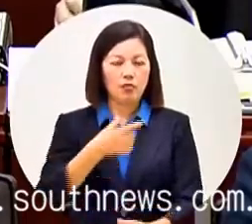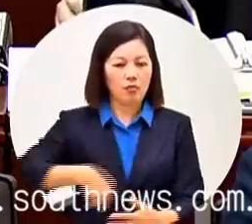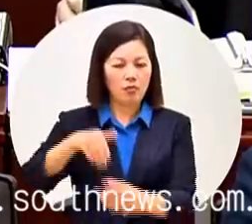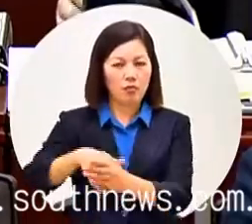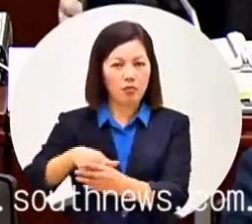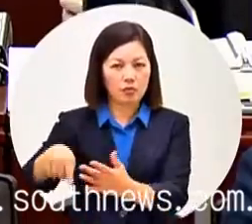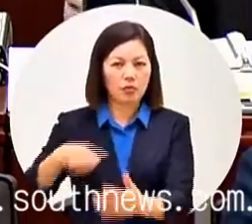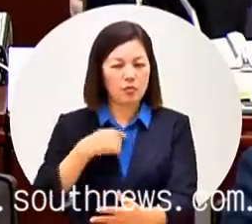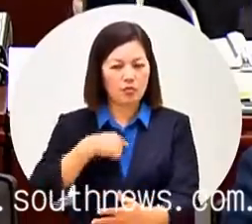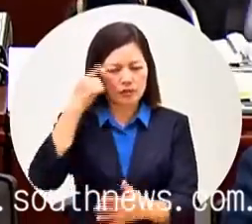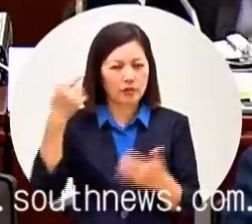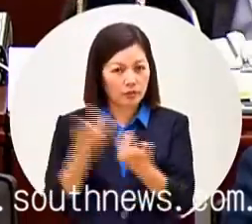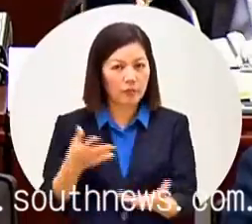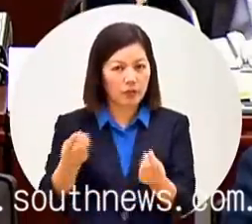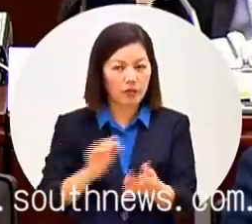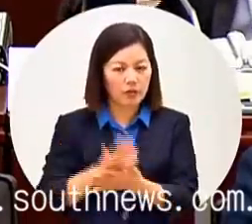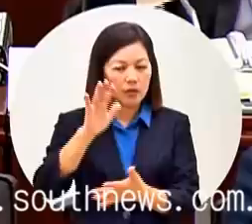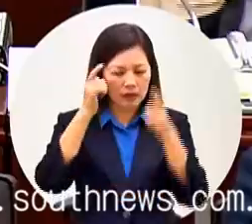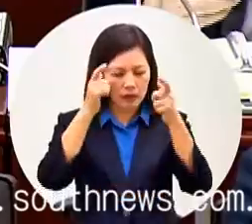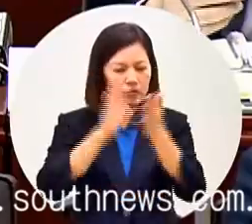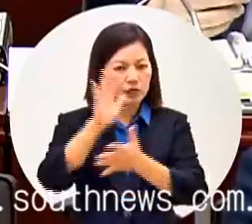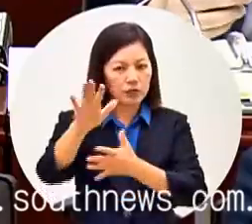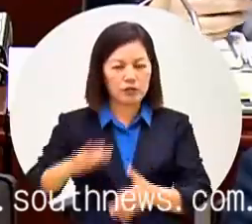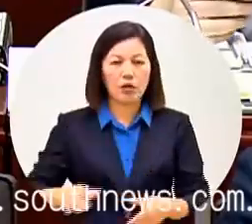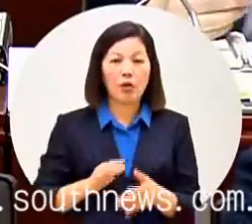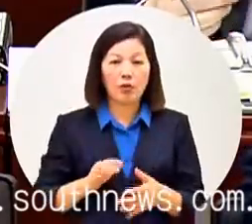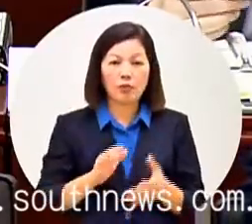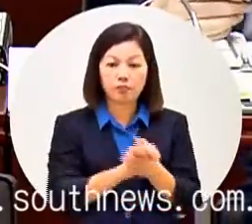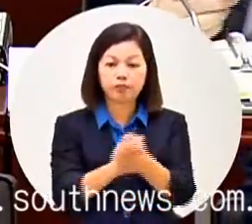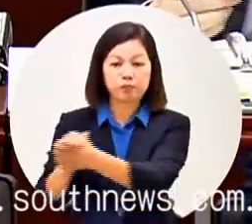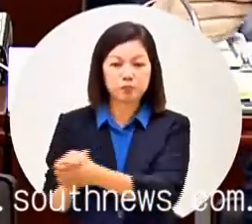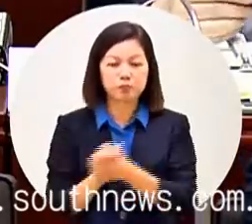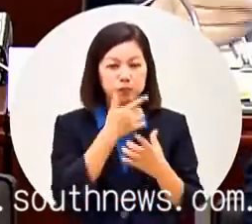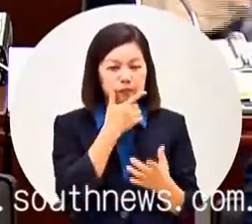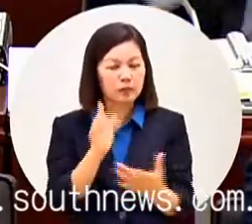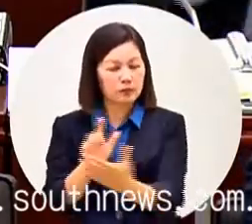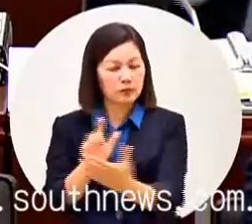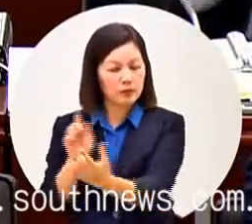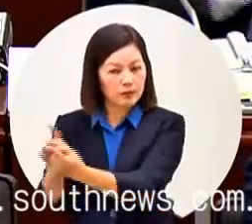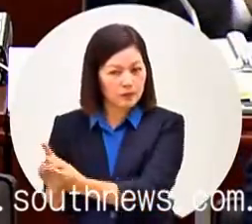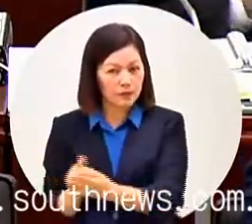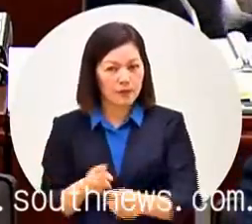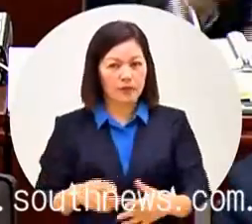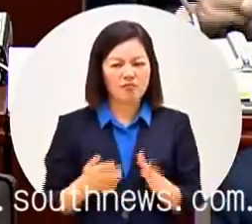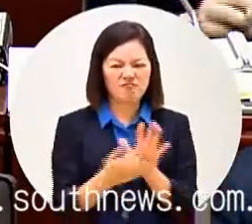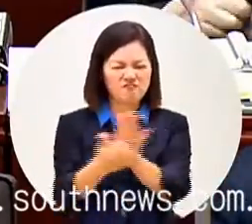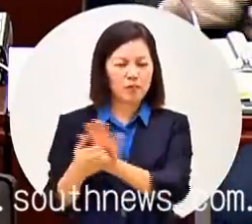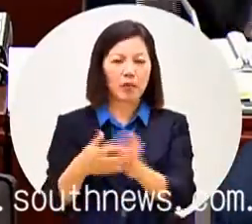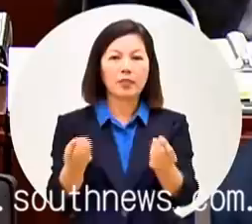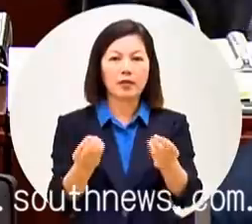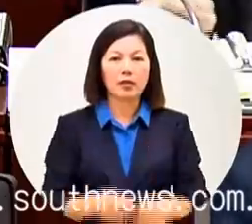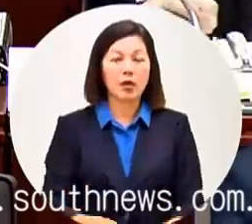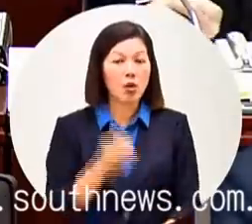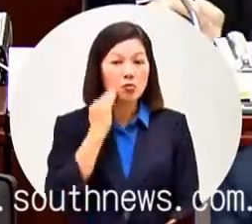没有违背。高雄的未来只有朋友，没有敌人；只有道路，没有围墙。任何人要买我们高雄的东